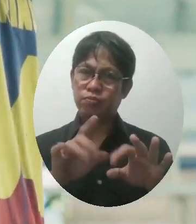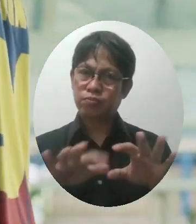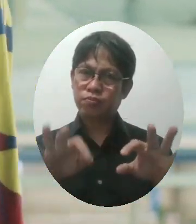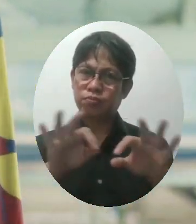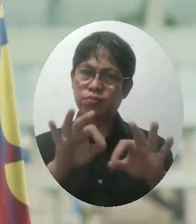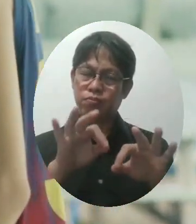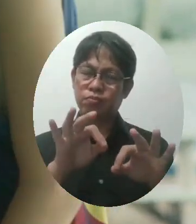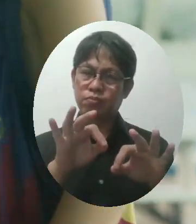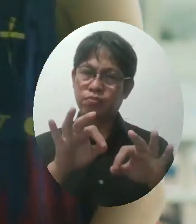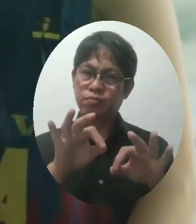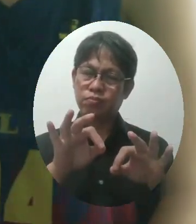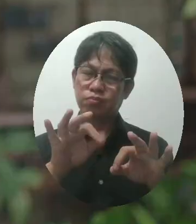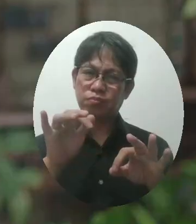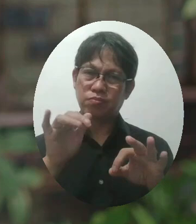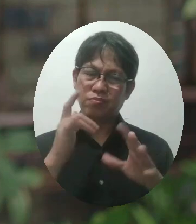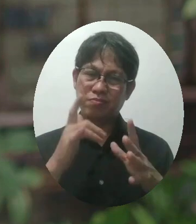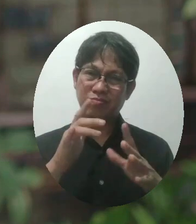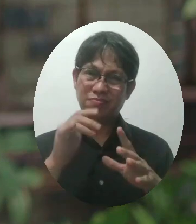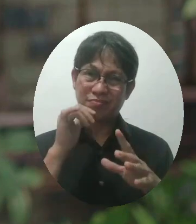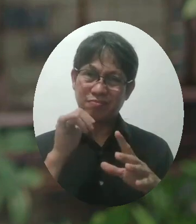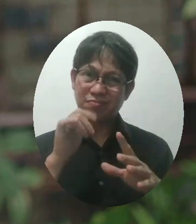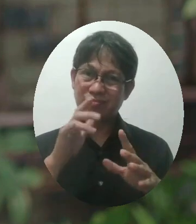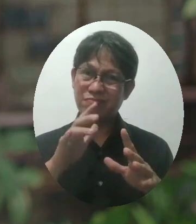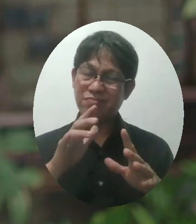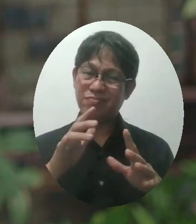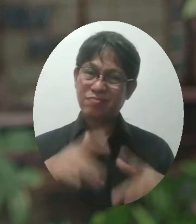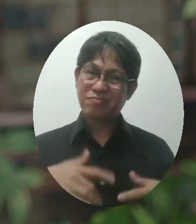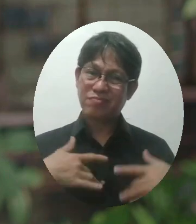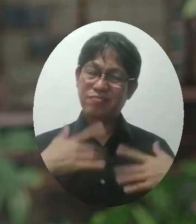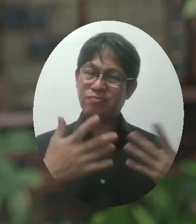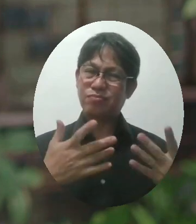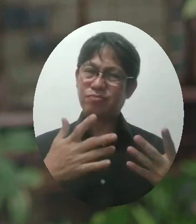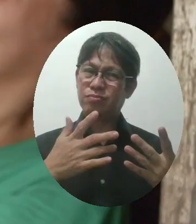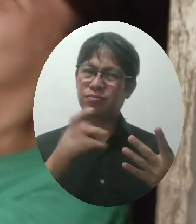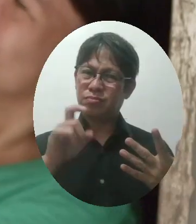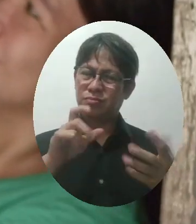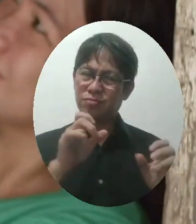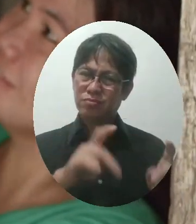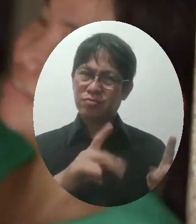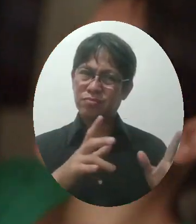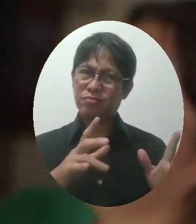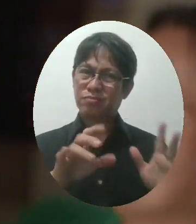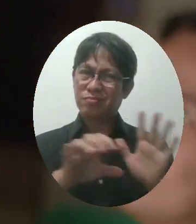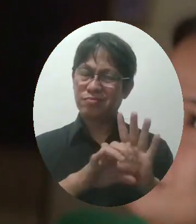Mahalaga ang bawat araw. Dala nito ang iba't ibang uri ng mga pagkakataon.